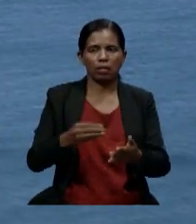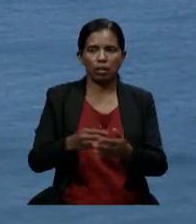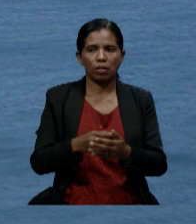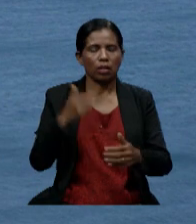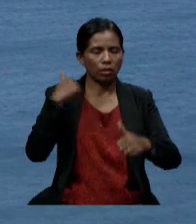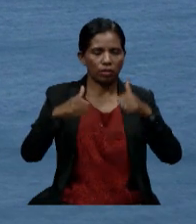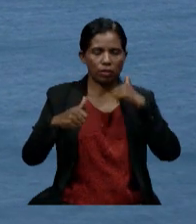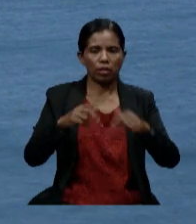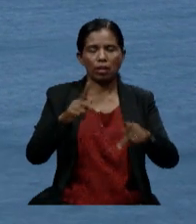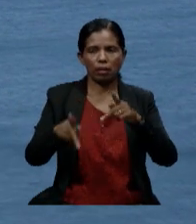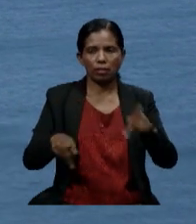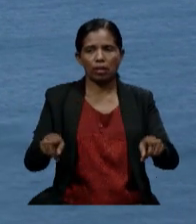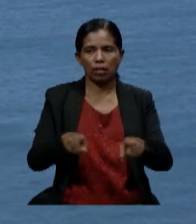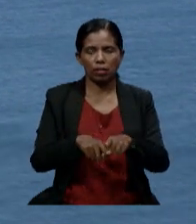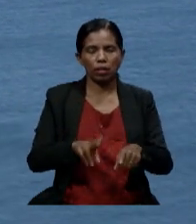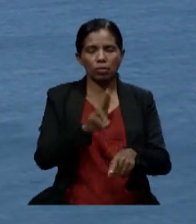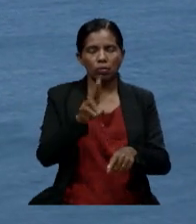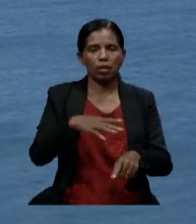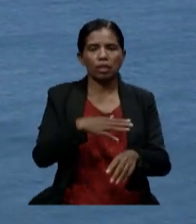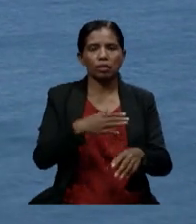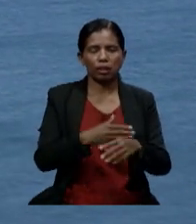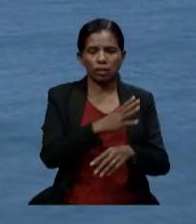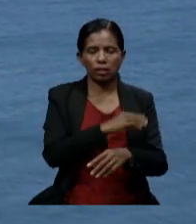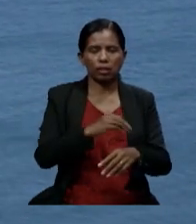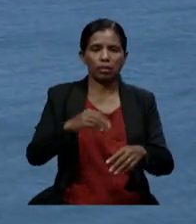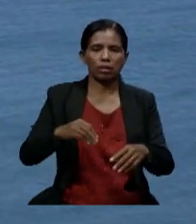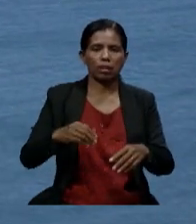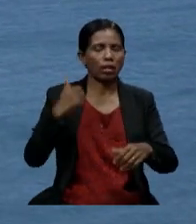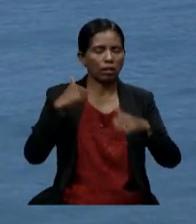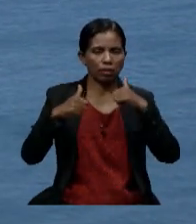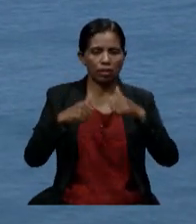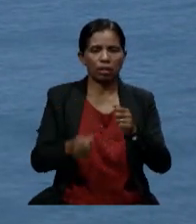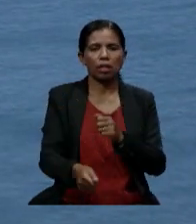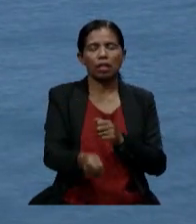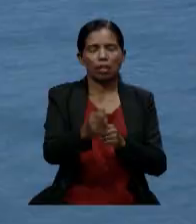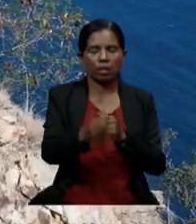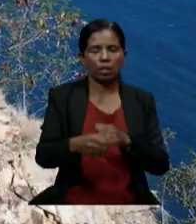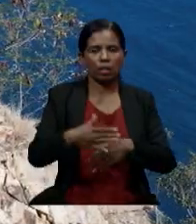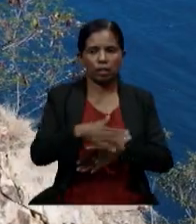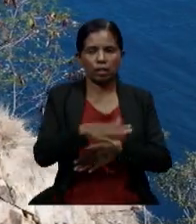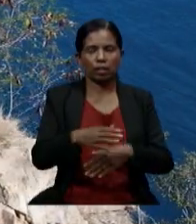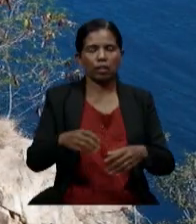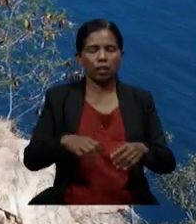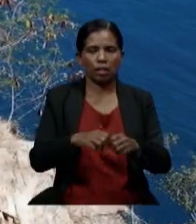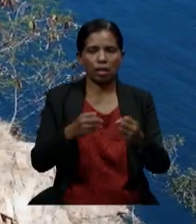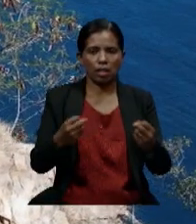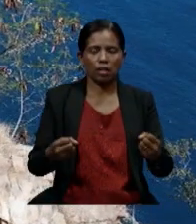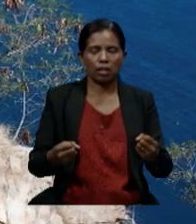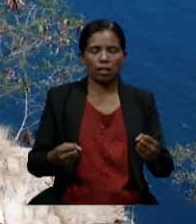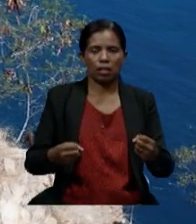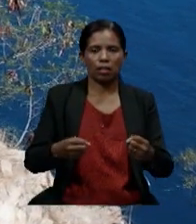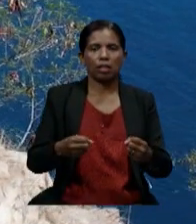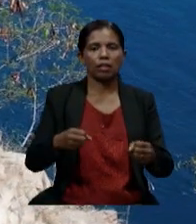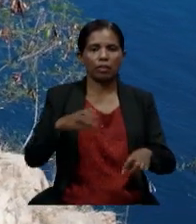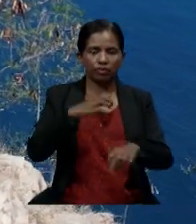atividade humana. Hanesang utilize ekipamento pesado ba atividade kair ikang ne be estraga koral ka ahuruing no lisu